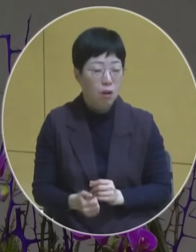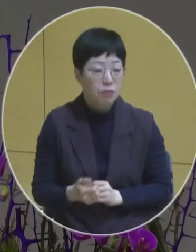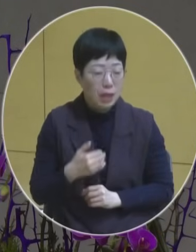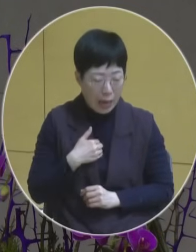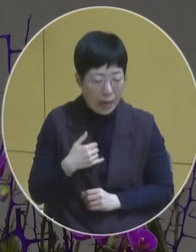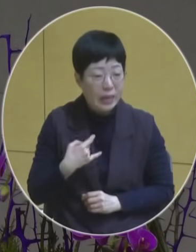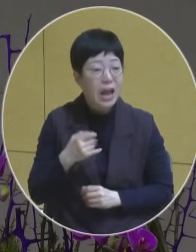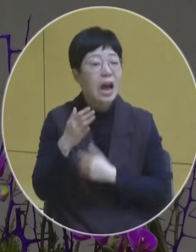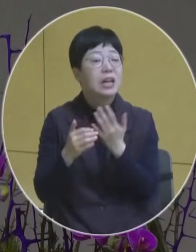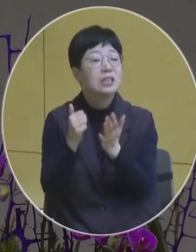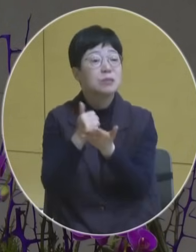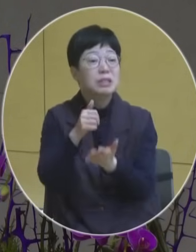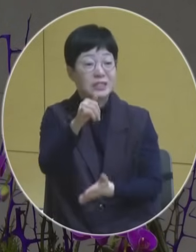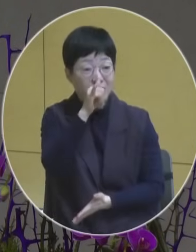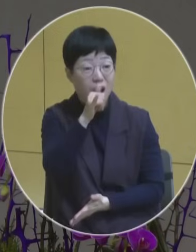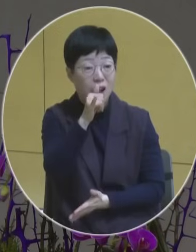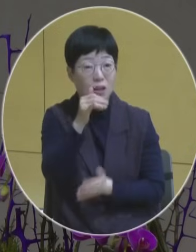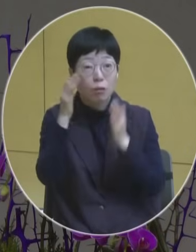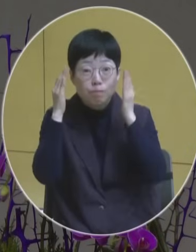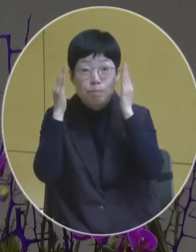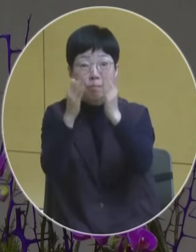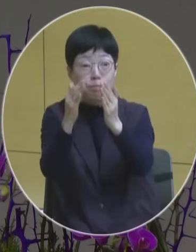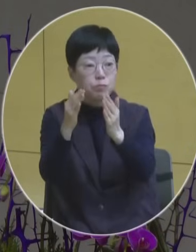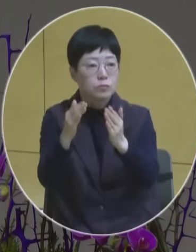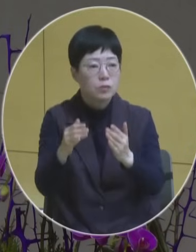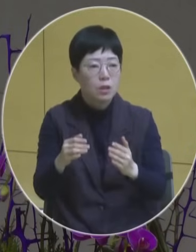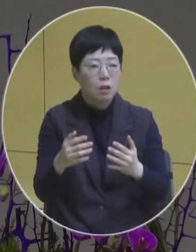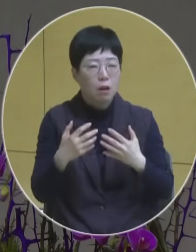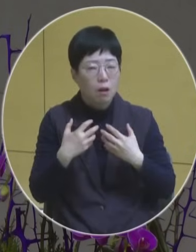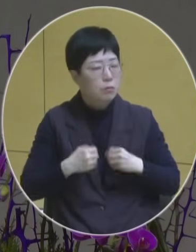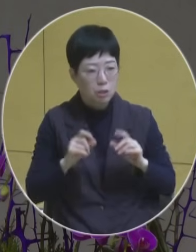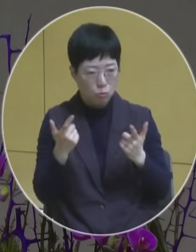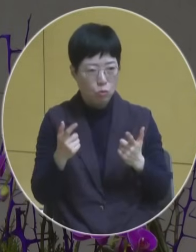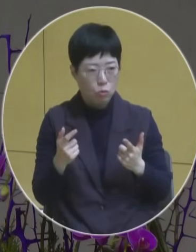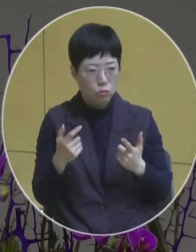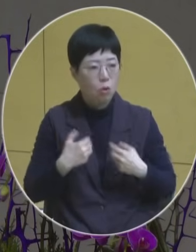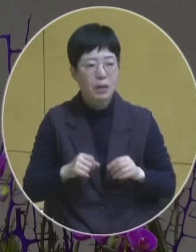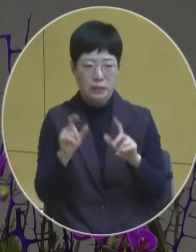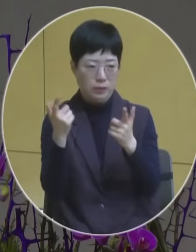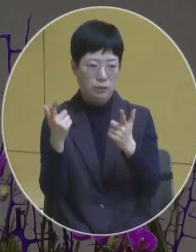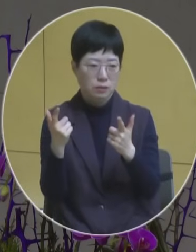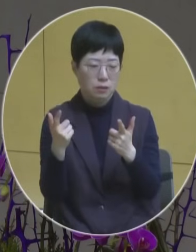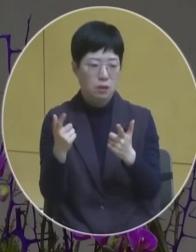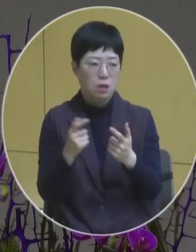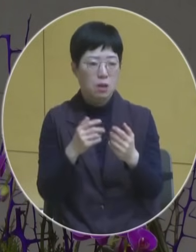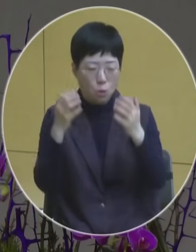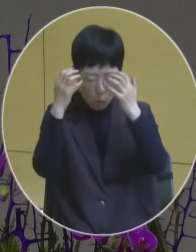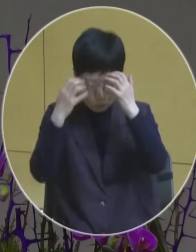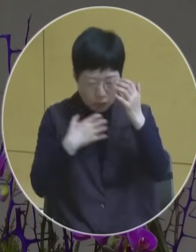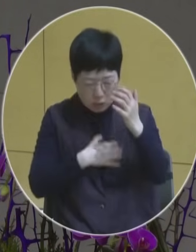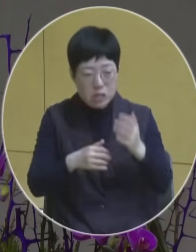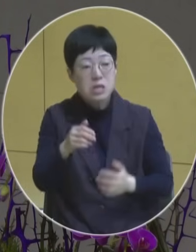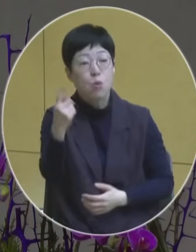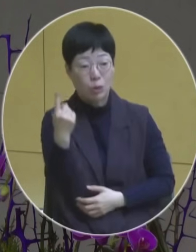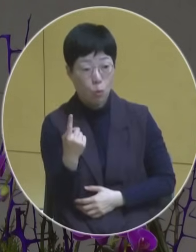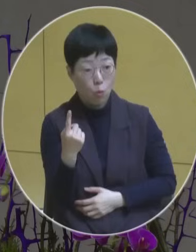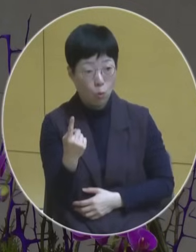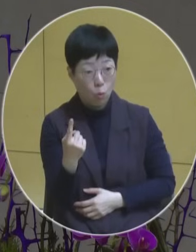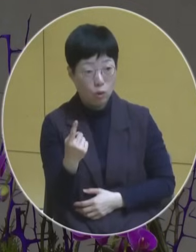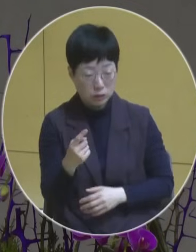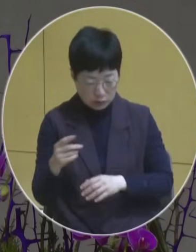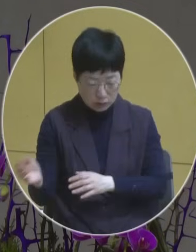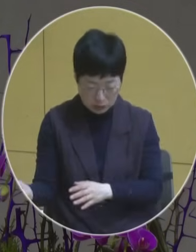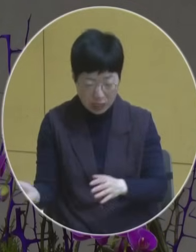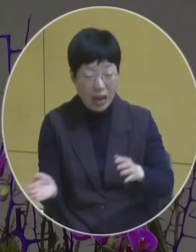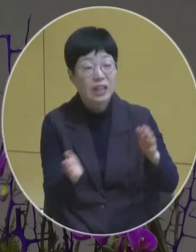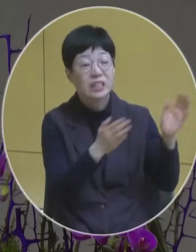있다. 하나님께 초점 맞춰져 있기 때문에 낙담하지 않고 절망하지 않는 거예요. 고난과 시련이 와도 이것도 안